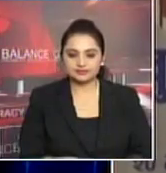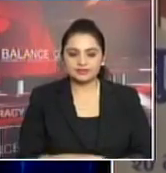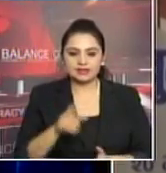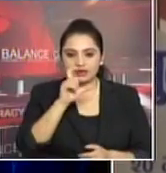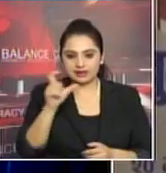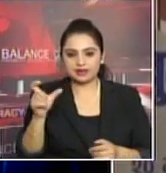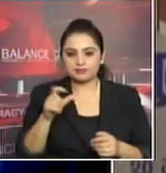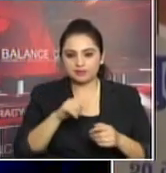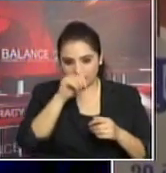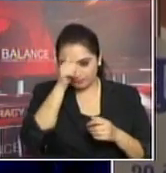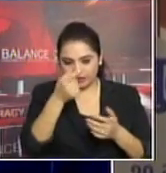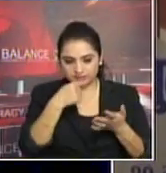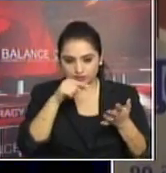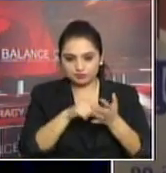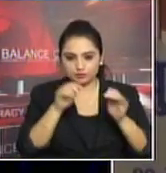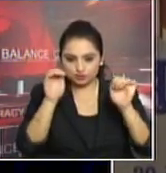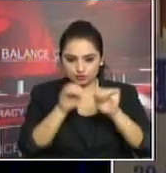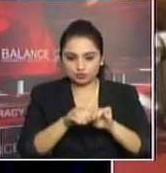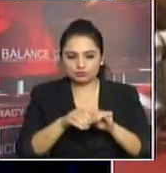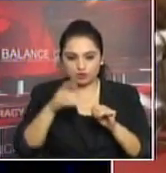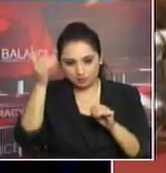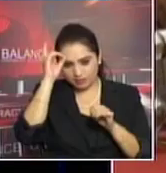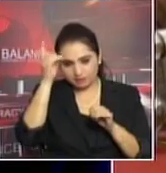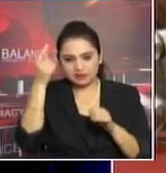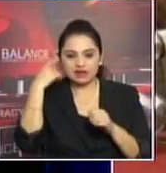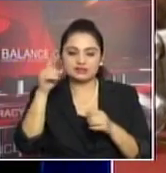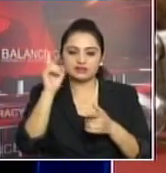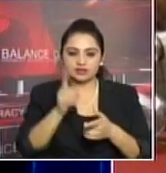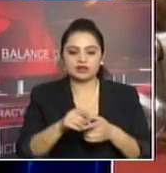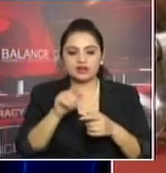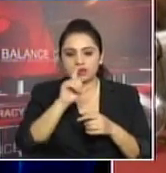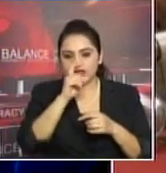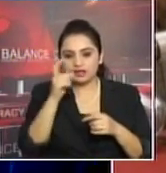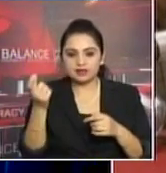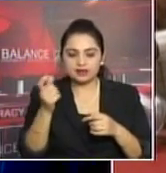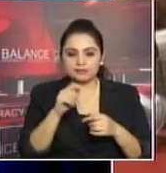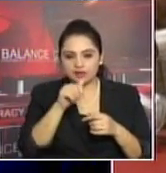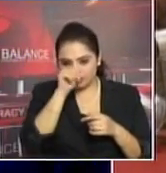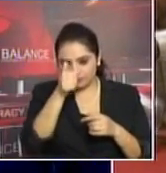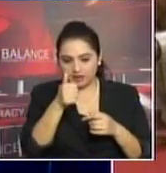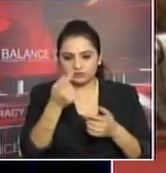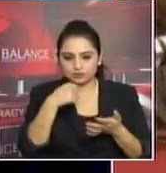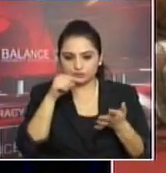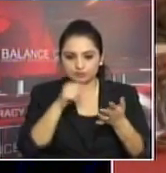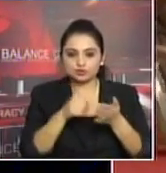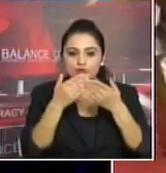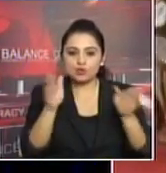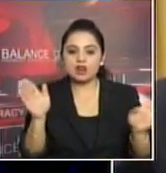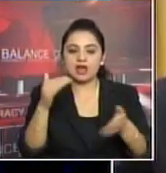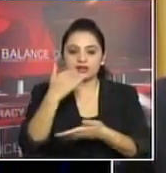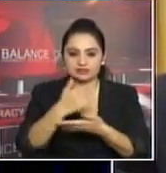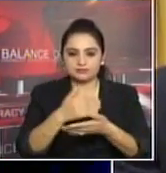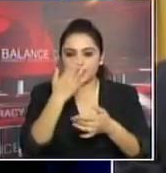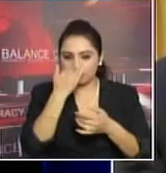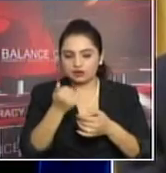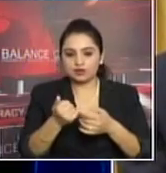नेपाल र भारत बीचको सम्बन्ध परम्परागतदेखि हो। नेपाल र भारत बीचको 1700 किलोमिटर भन्दा बढी खुल्ला सिमानाका कारण